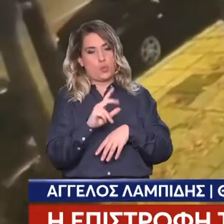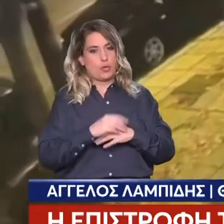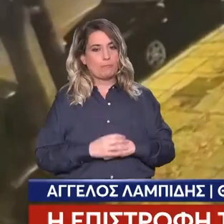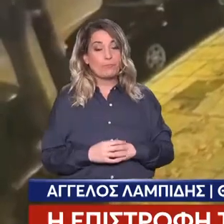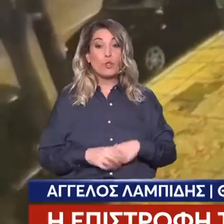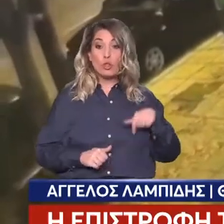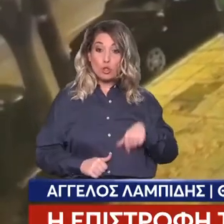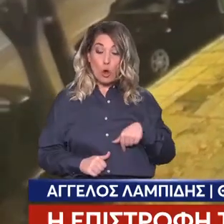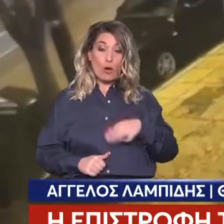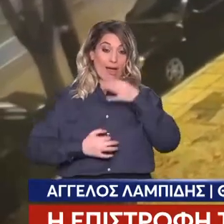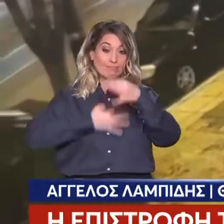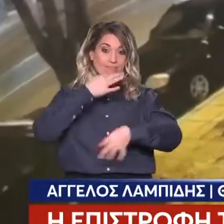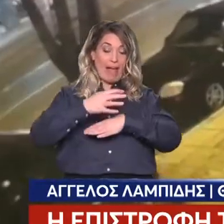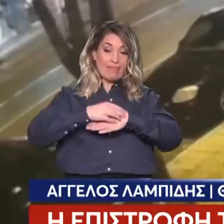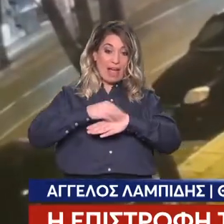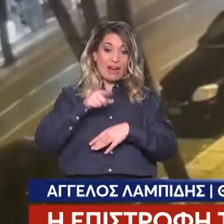ο Άγγελος Λαμπίδης είναι πραγματικά